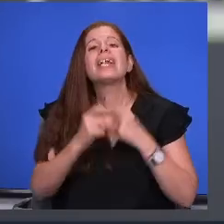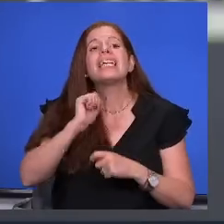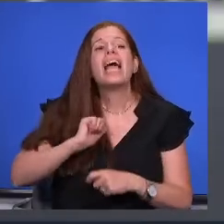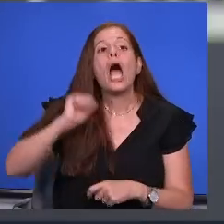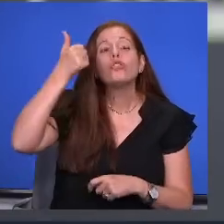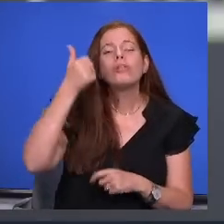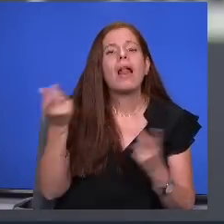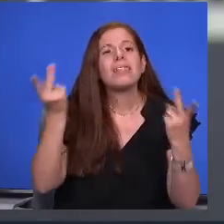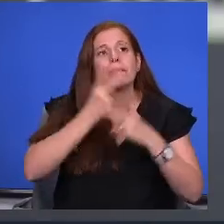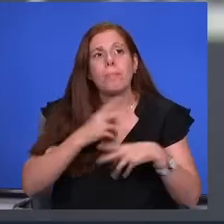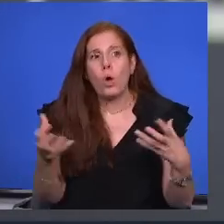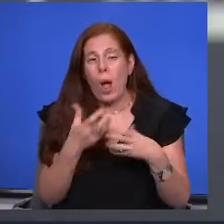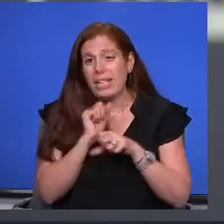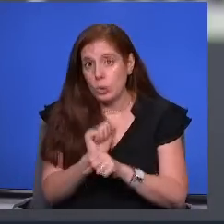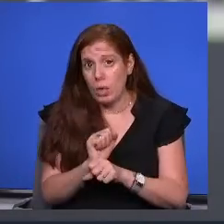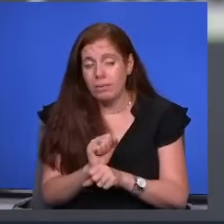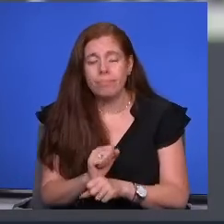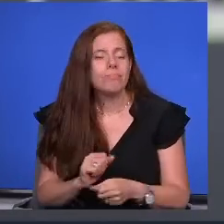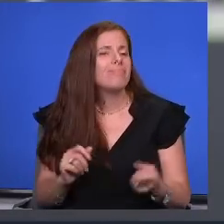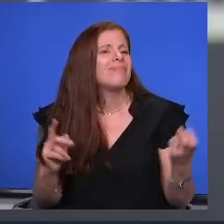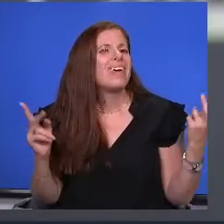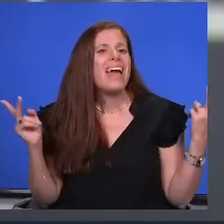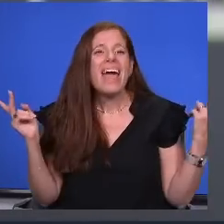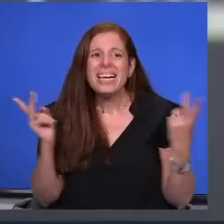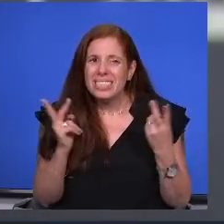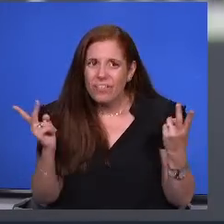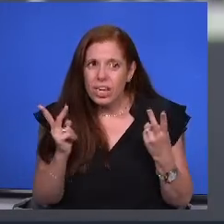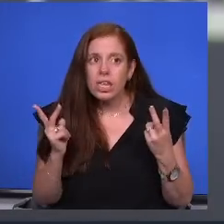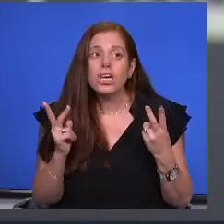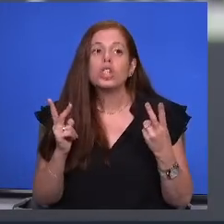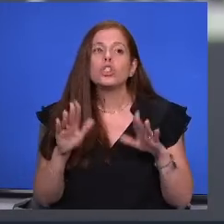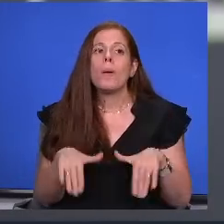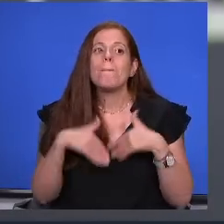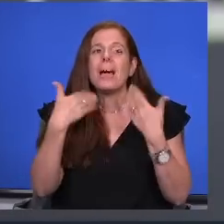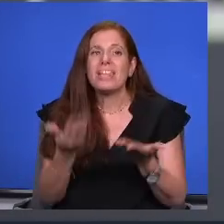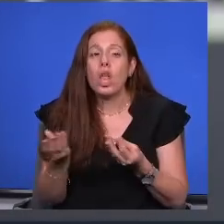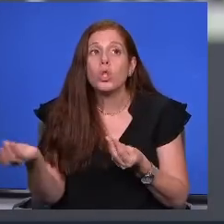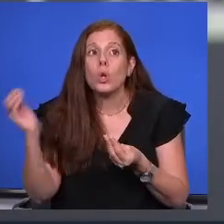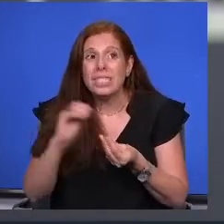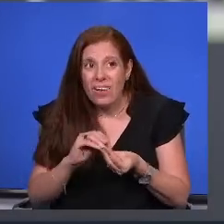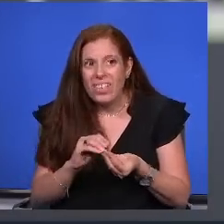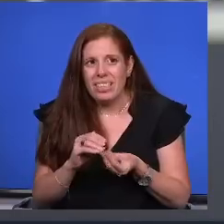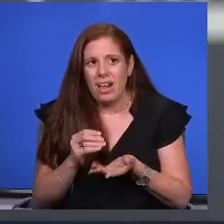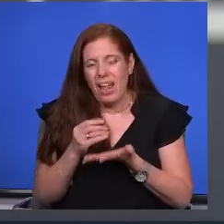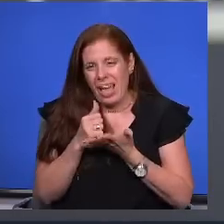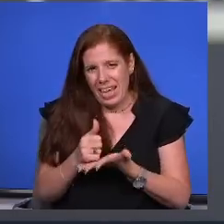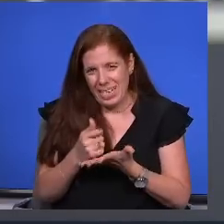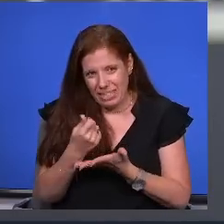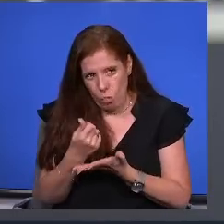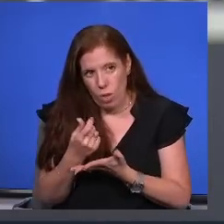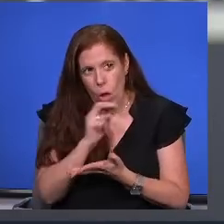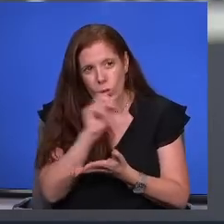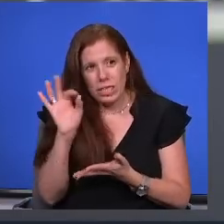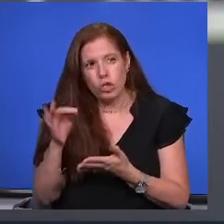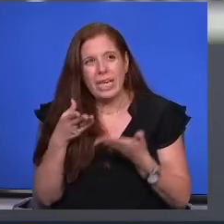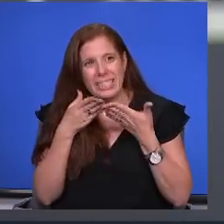אין ספק שמתן תוספת לקצבאות, הנושא של סיוע